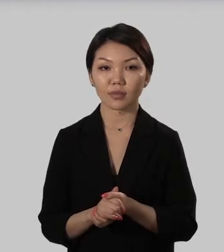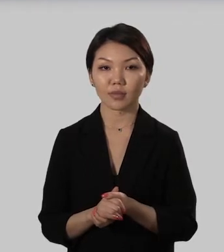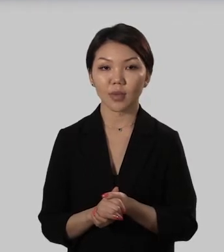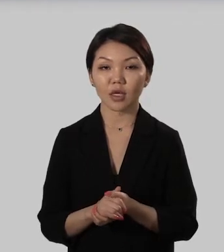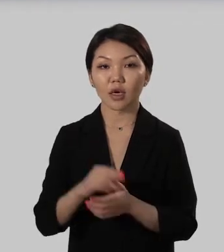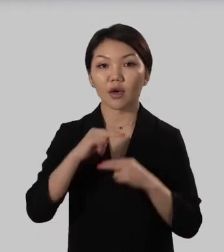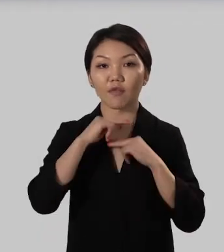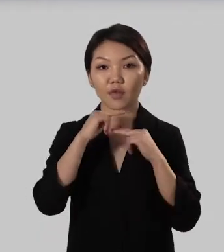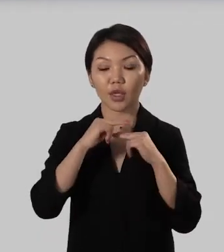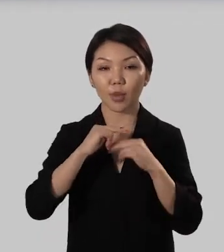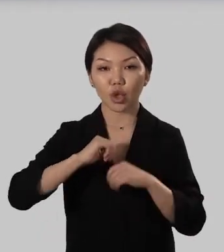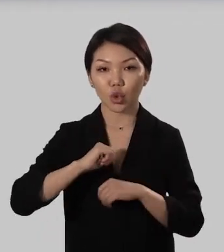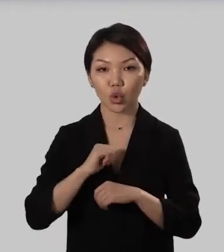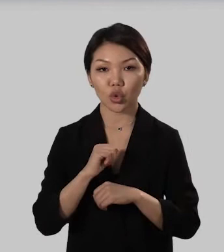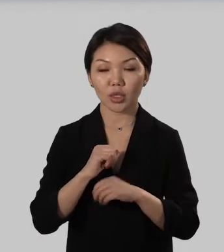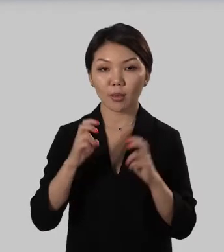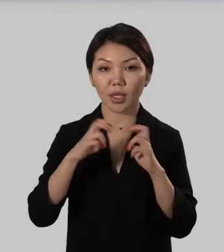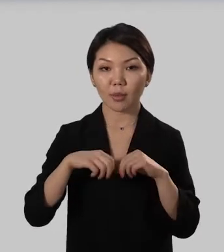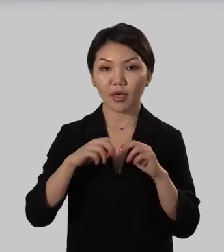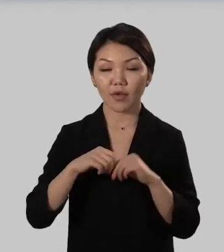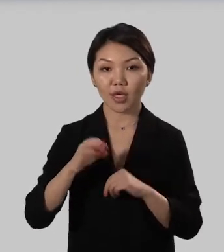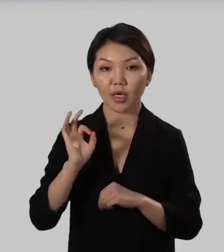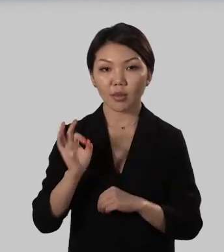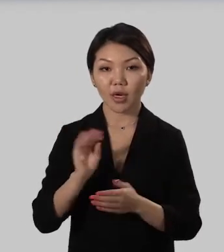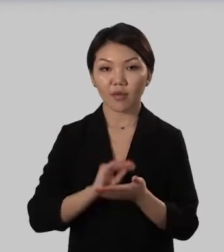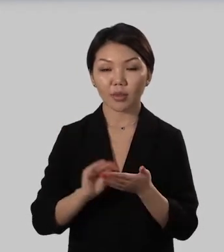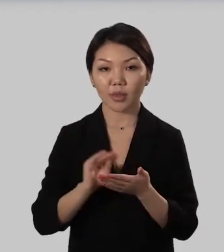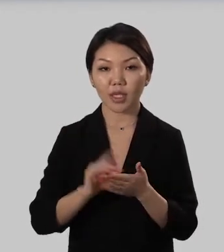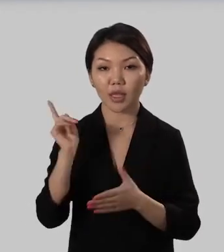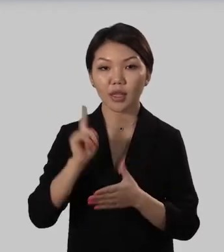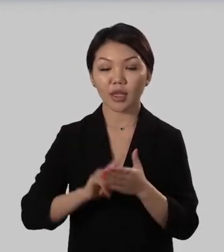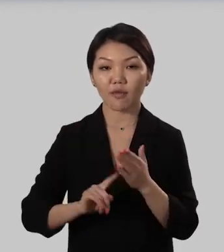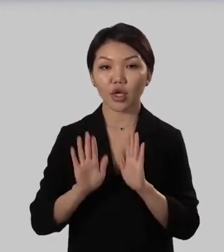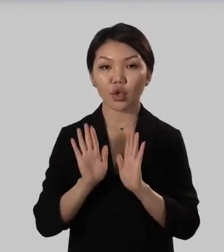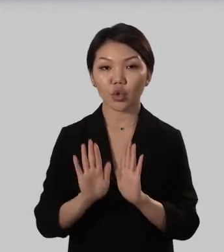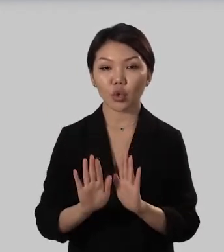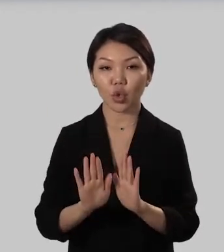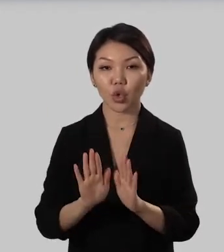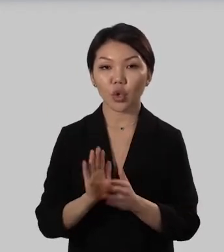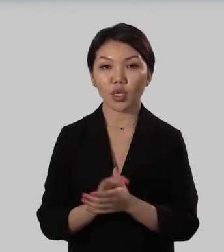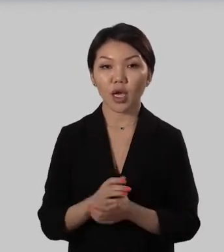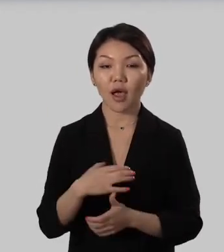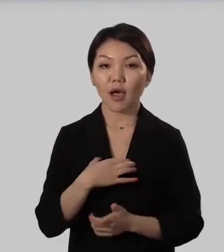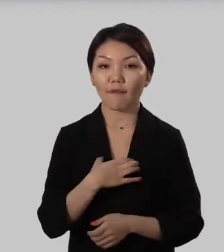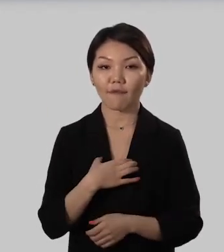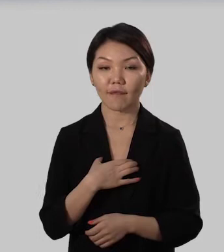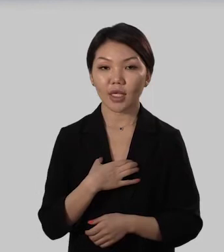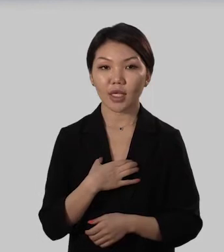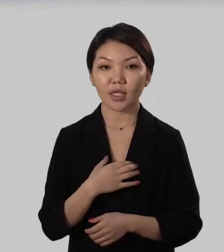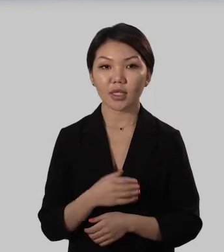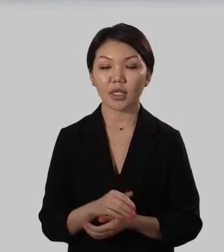внимание друзья при проверке правописания доверяйте только авторитетным интернет-ресурсом